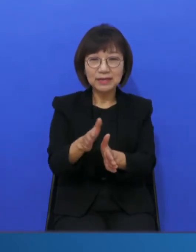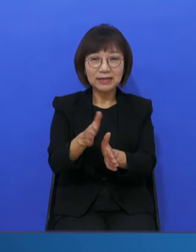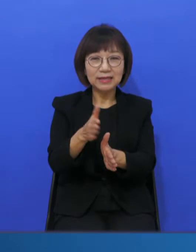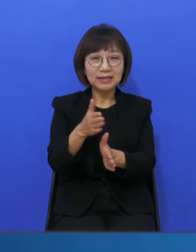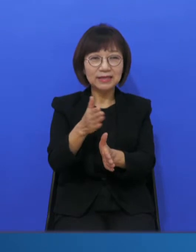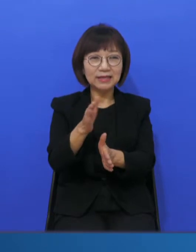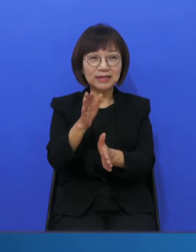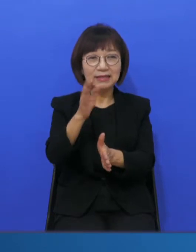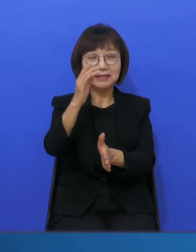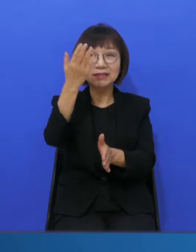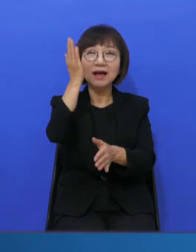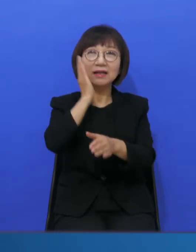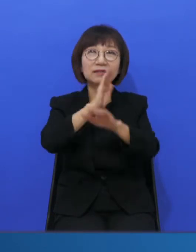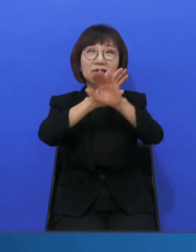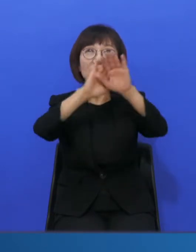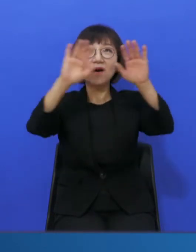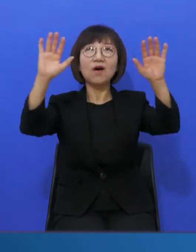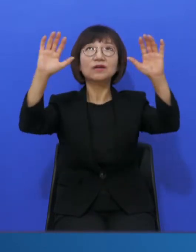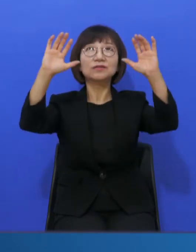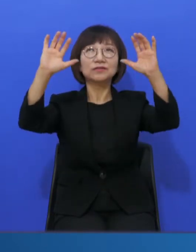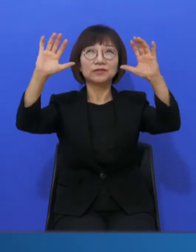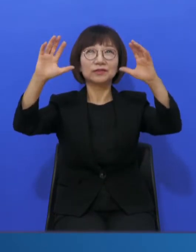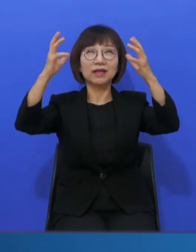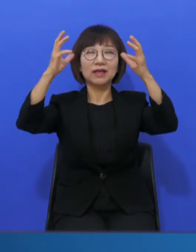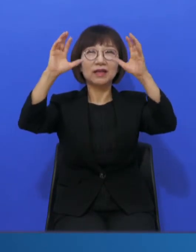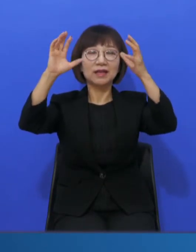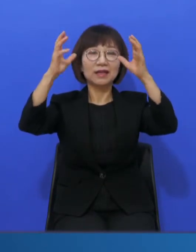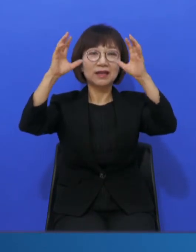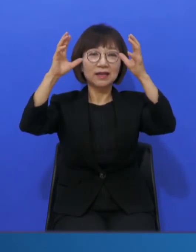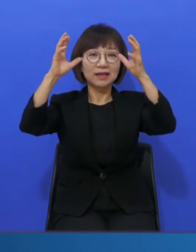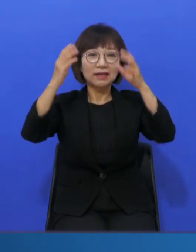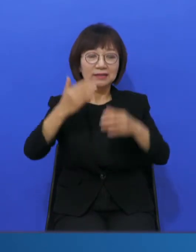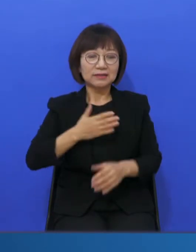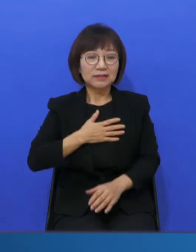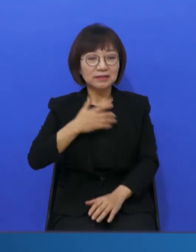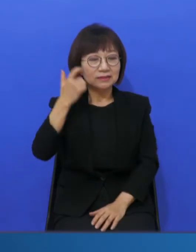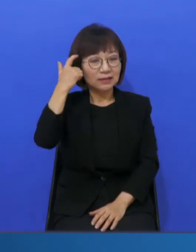발굽이 난 천국에